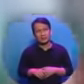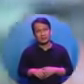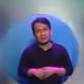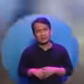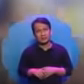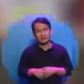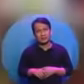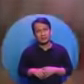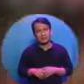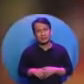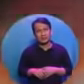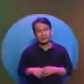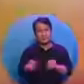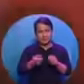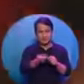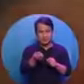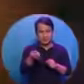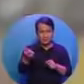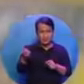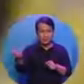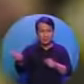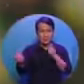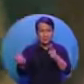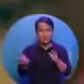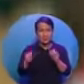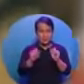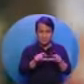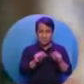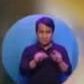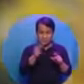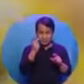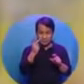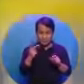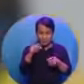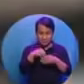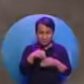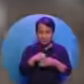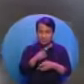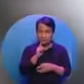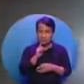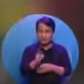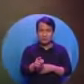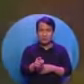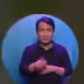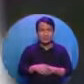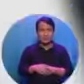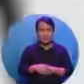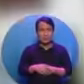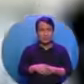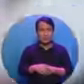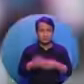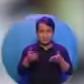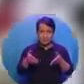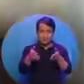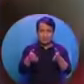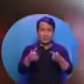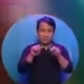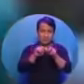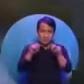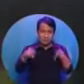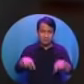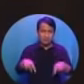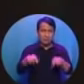Ay, nako, pagbukas ng pinto, parang loob ng sari-sari store, di ba? Pero ang totoo, sa hallway yan ng isang apartment